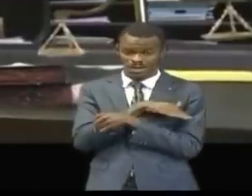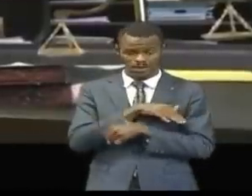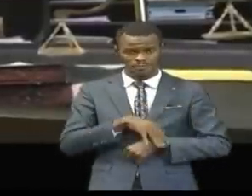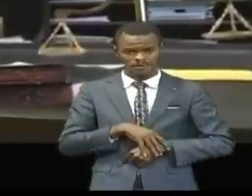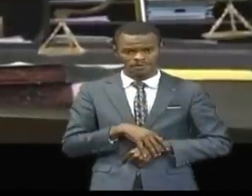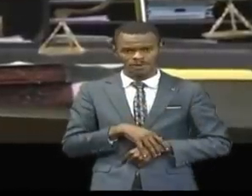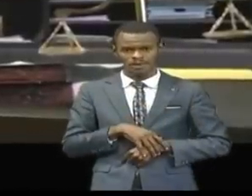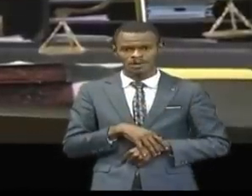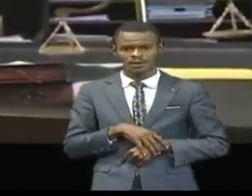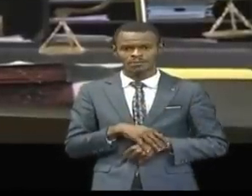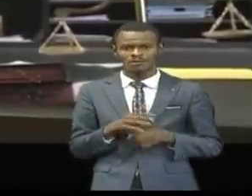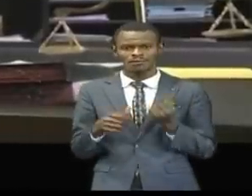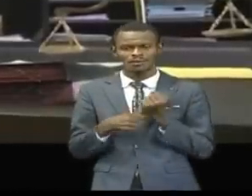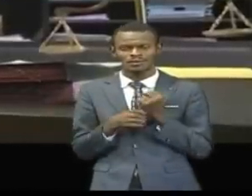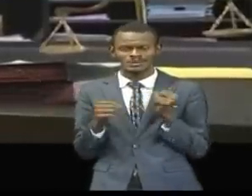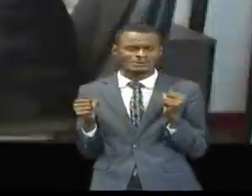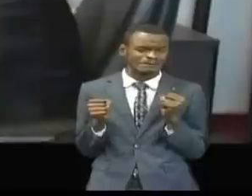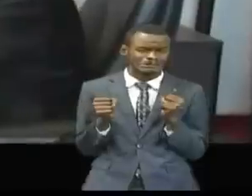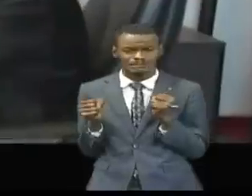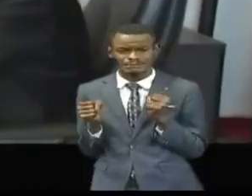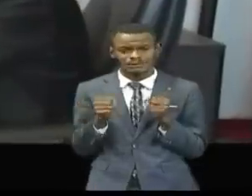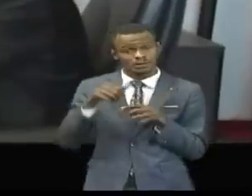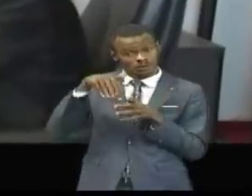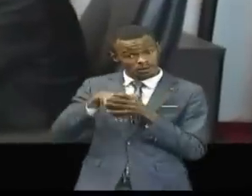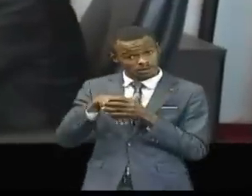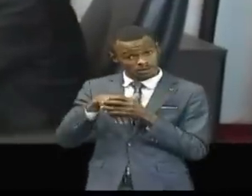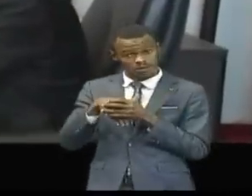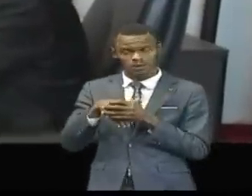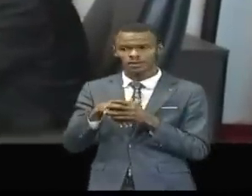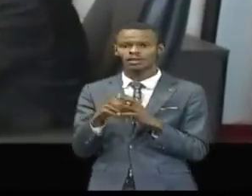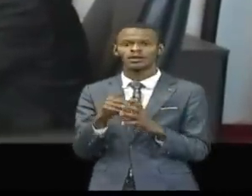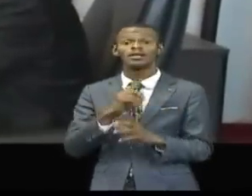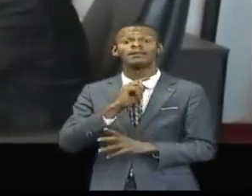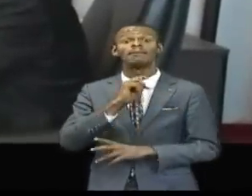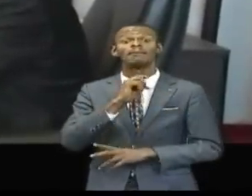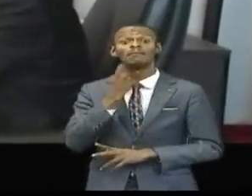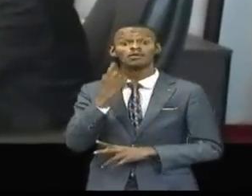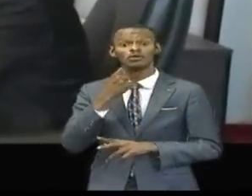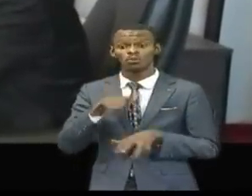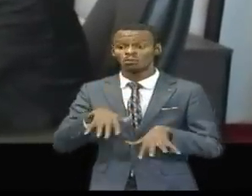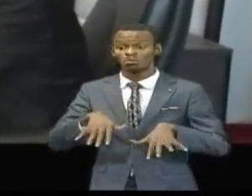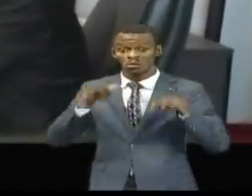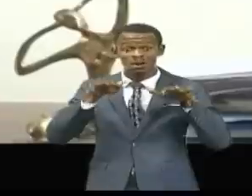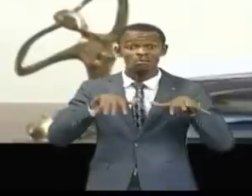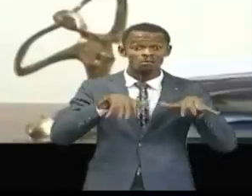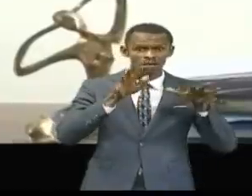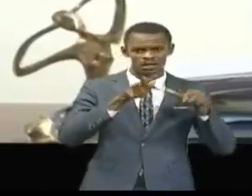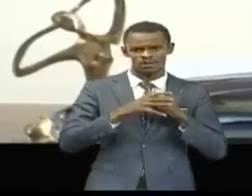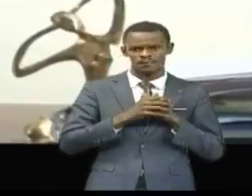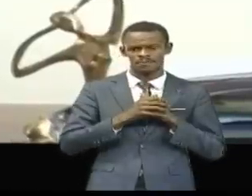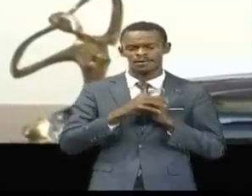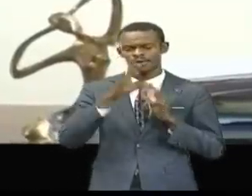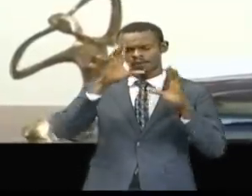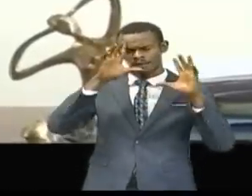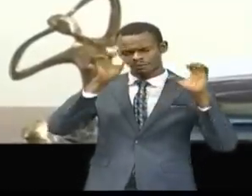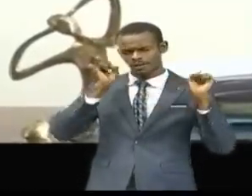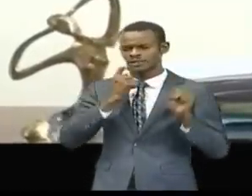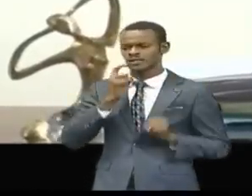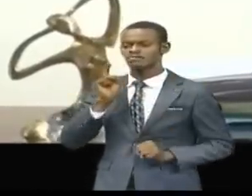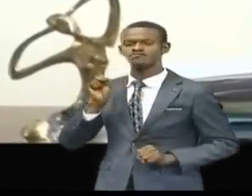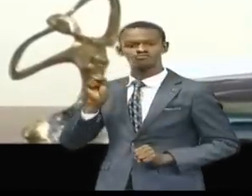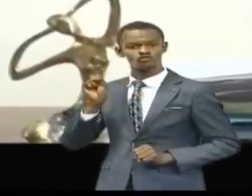de la République a chargé son ministère de faire un état des lieux au terme duquel